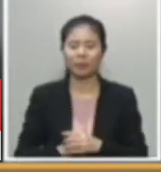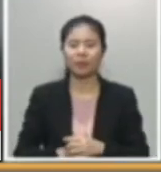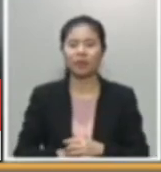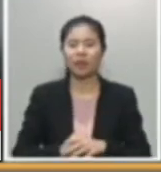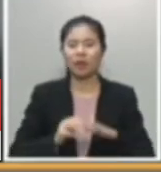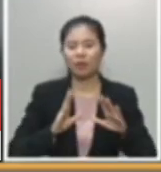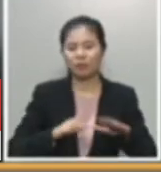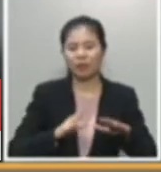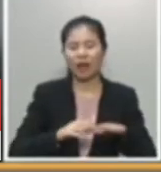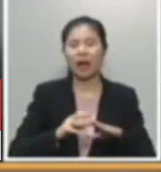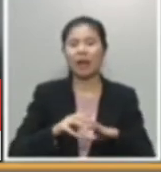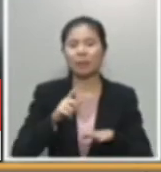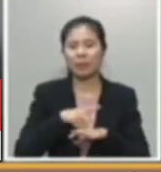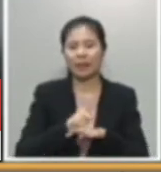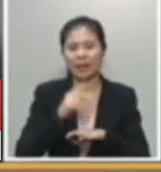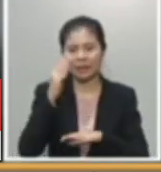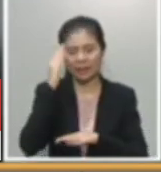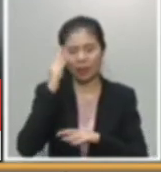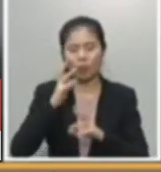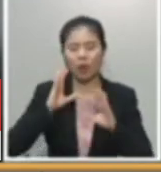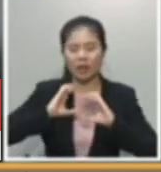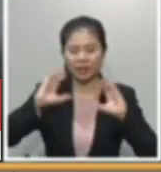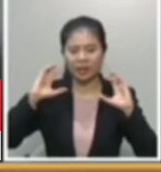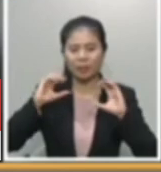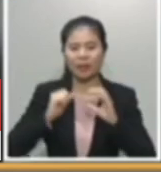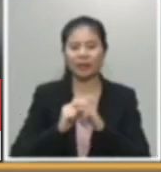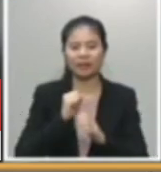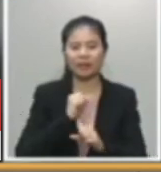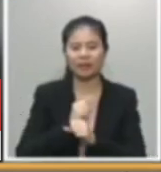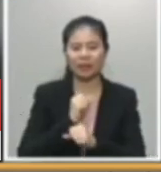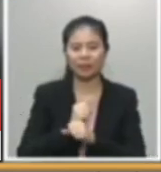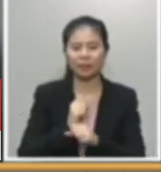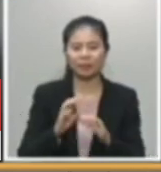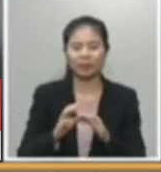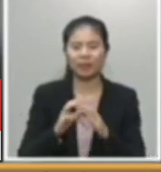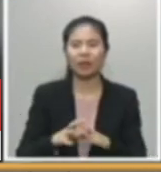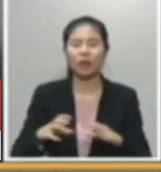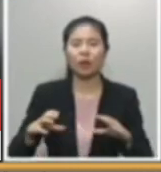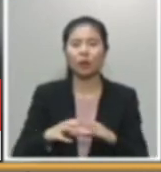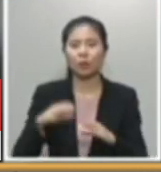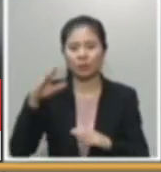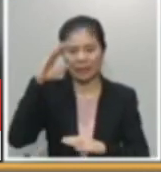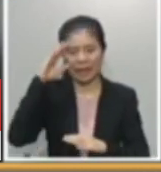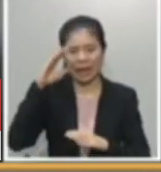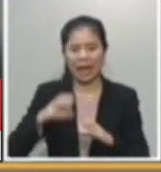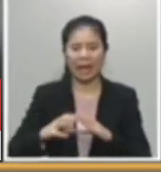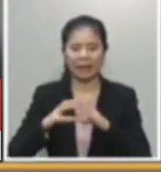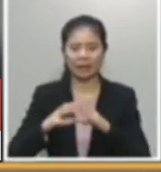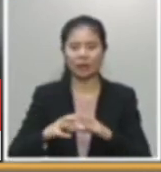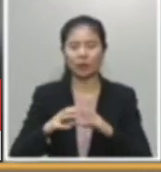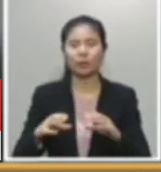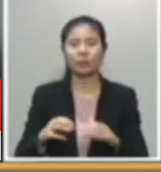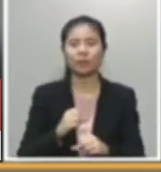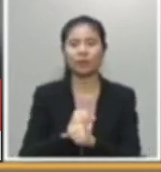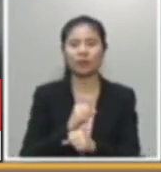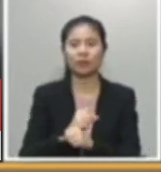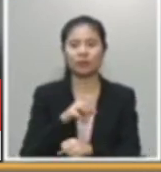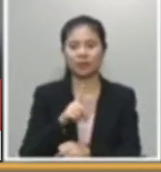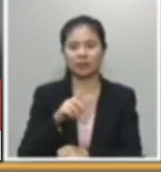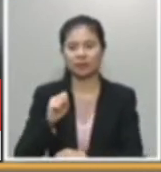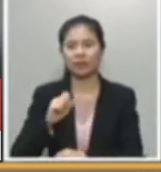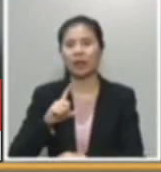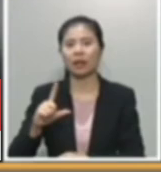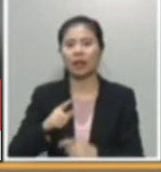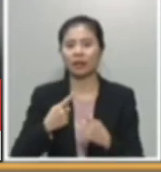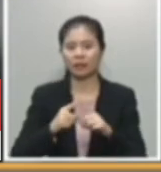ประธานทราบว่ารัฐบาลเสริมสร้างกองทัพให้เกรียงไกรหลายแสนล้านบาทแต่รัฐบาล